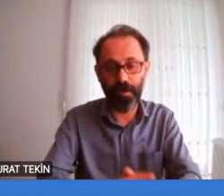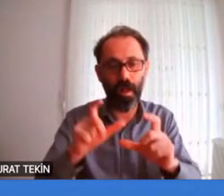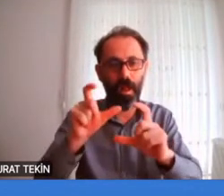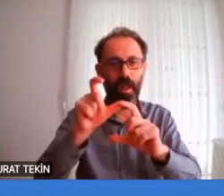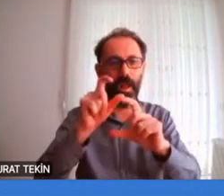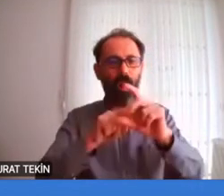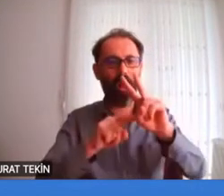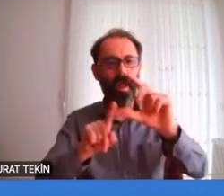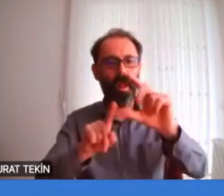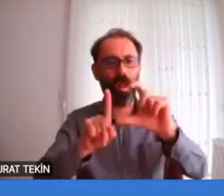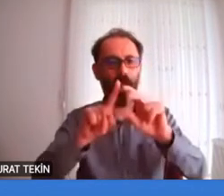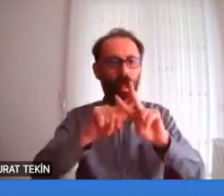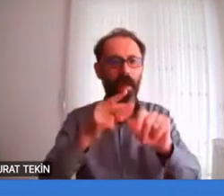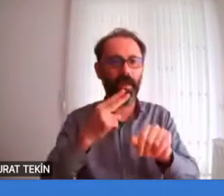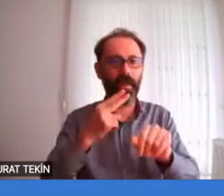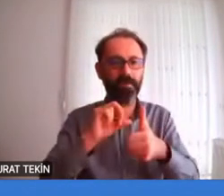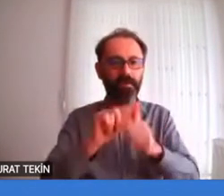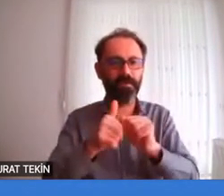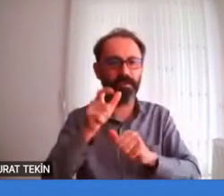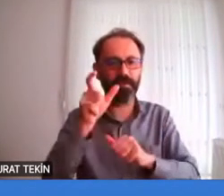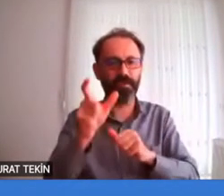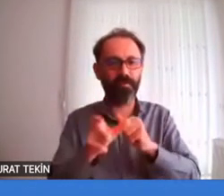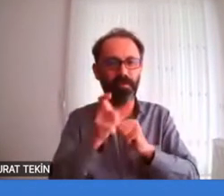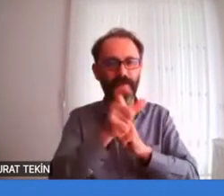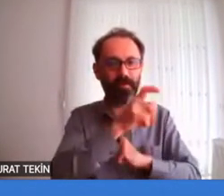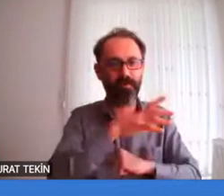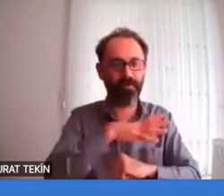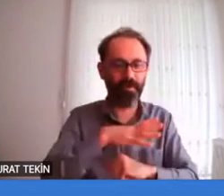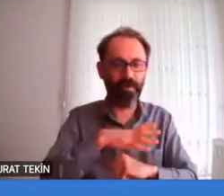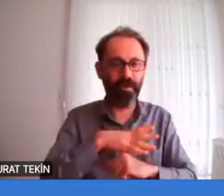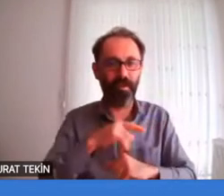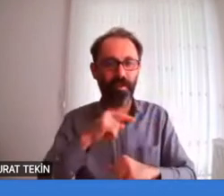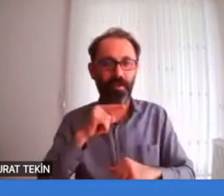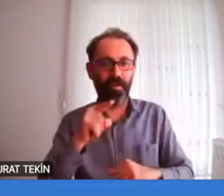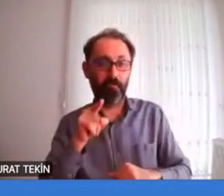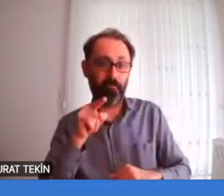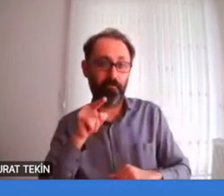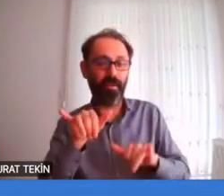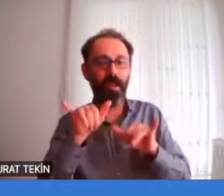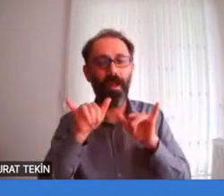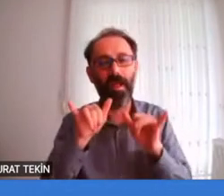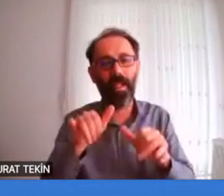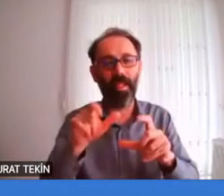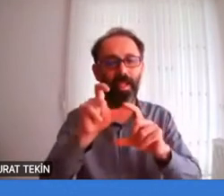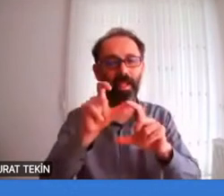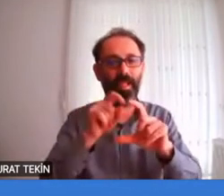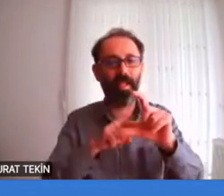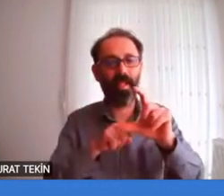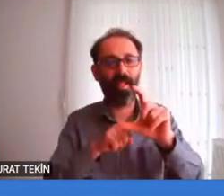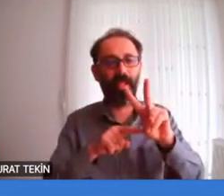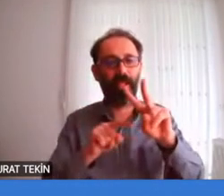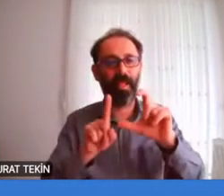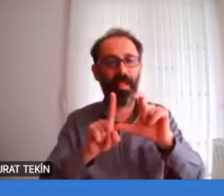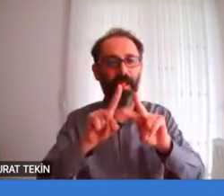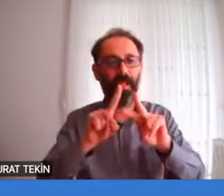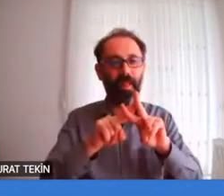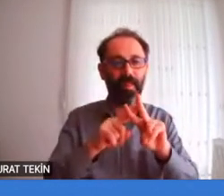takımda. Sevda'nın konuşmalarını dinledin mi? Ben de bir gün Sevda ile aynı takımda oynayabilirim diye düşündün